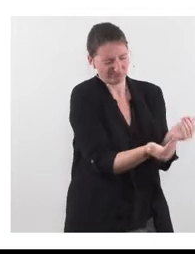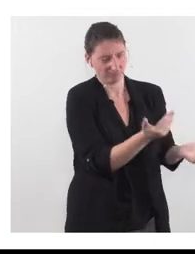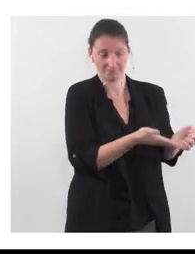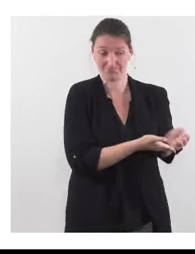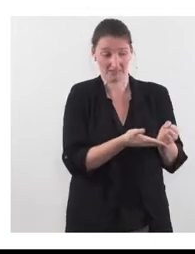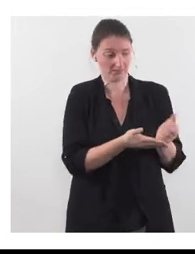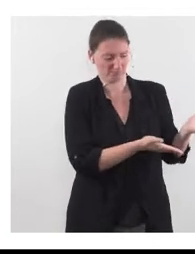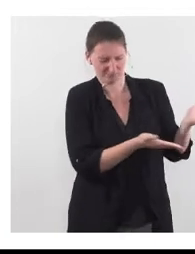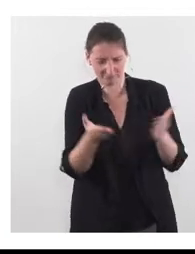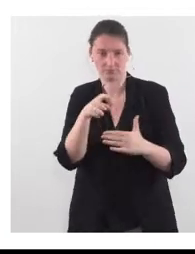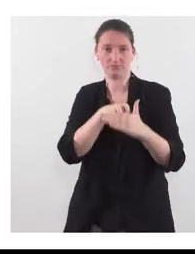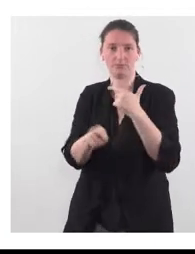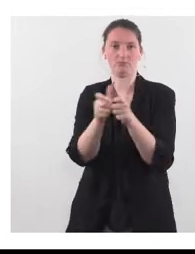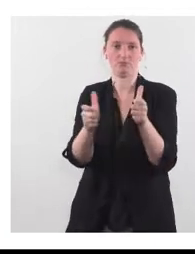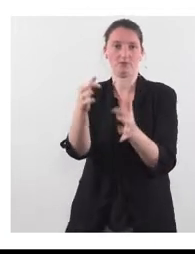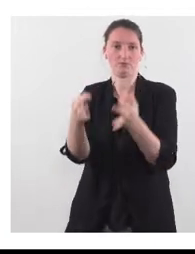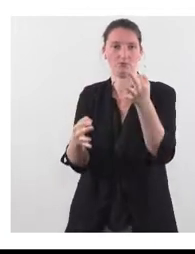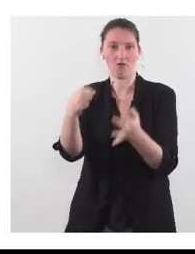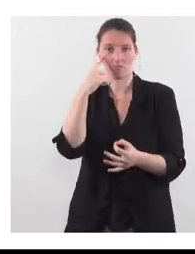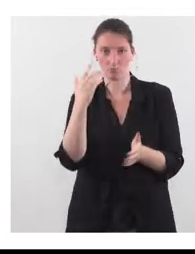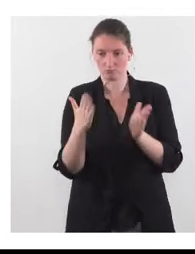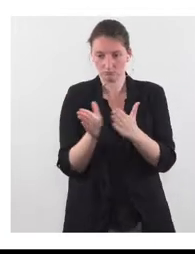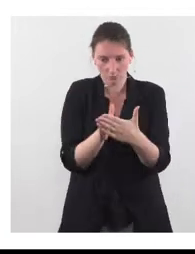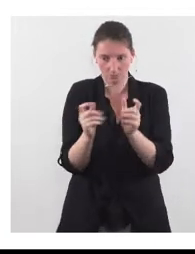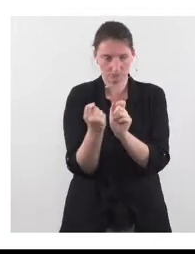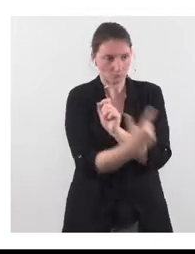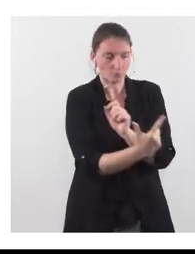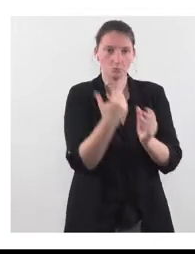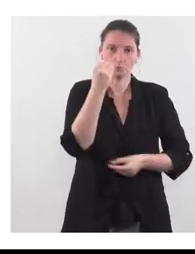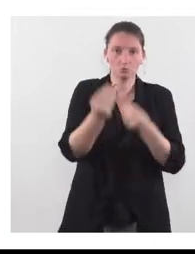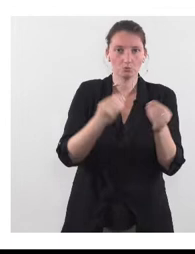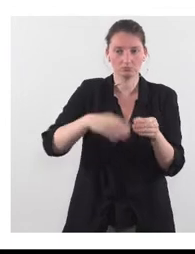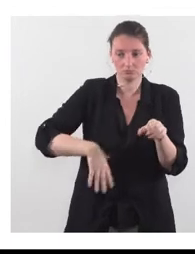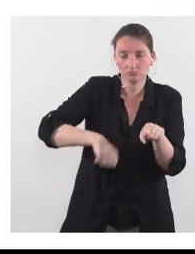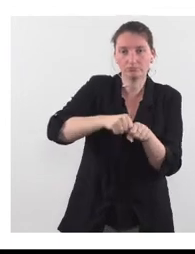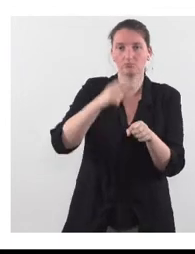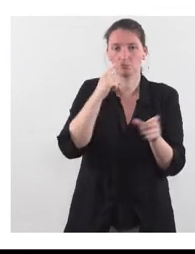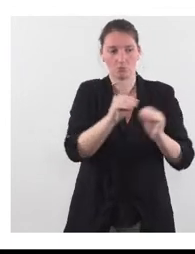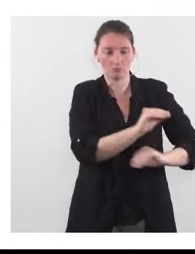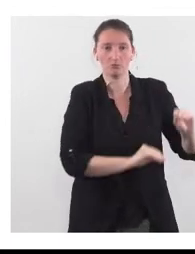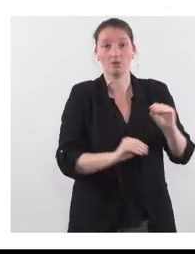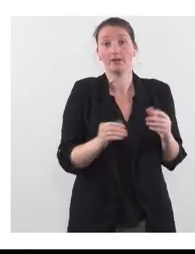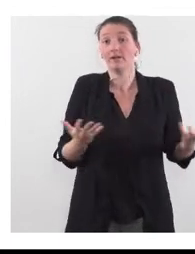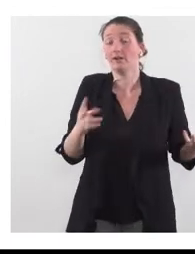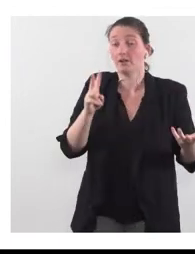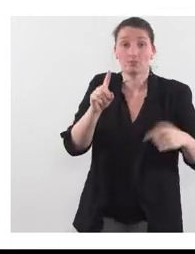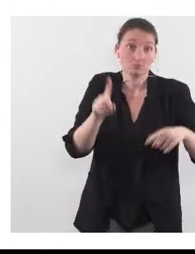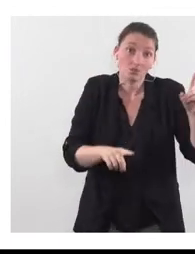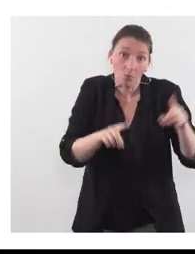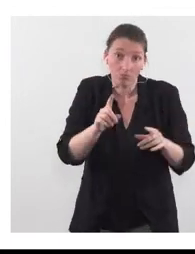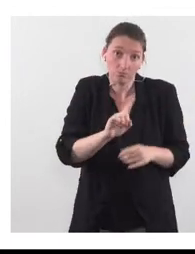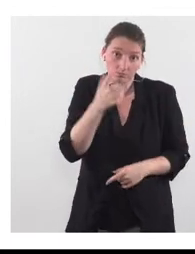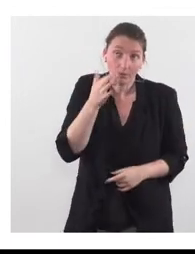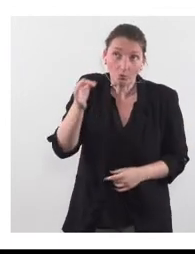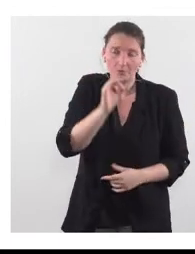aller jusqu'au tribunal pour demander des compensations. Ce n'est pas toujours le cas. Nous n'allons pas forcément toujours au